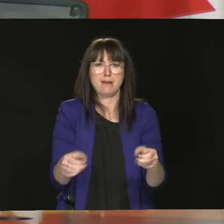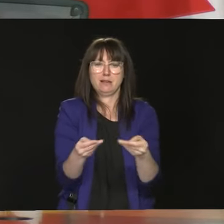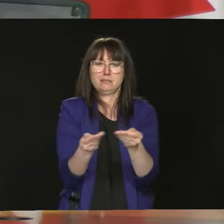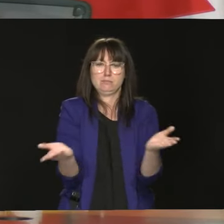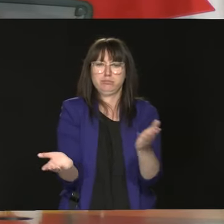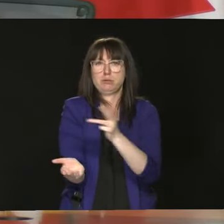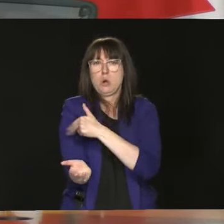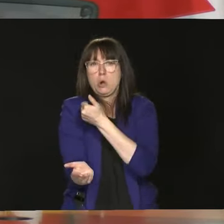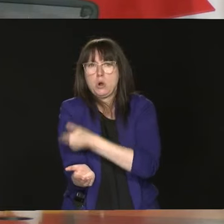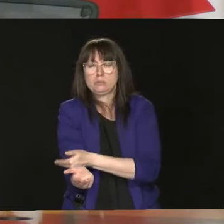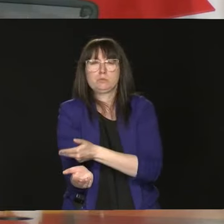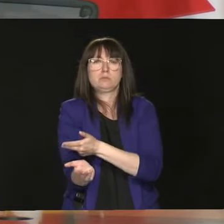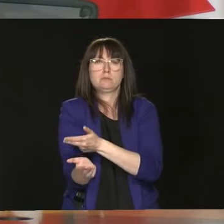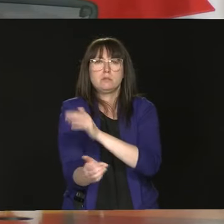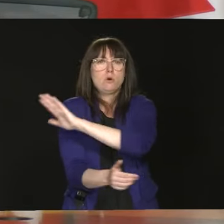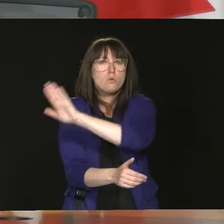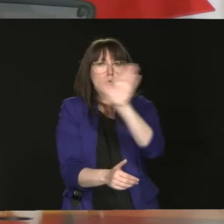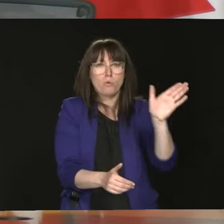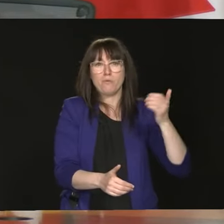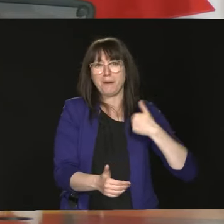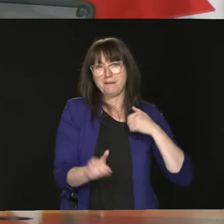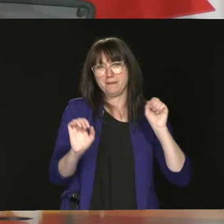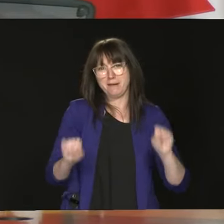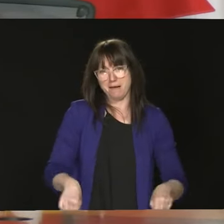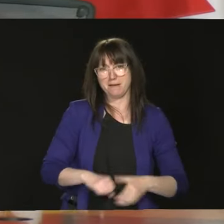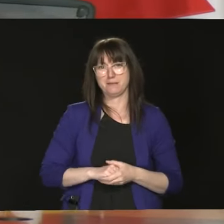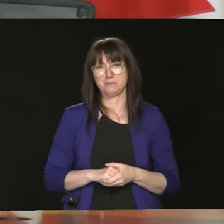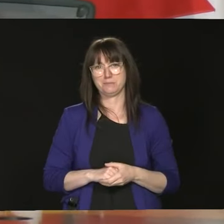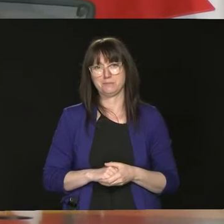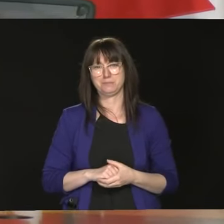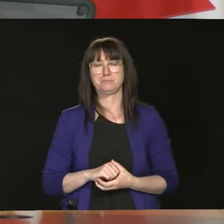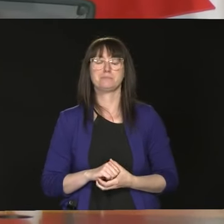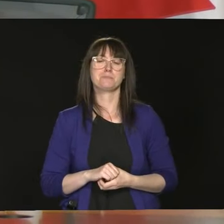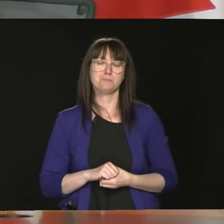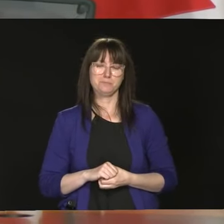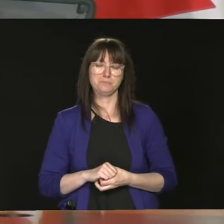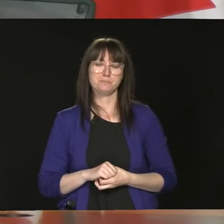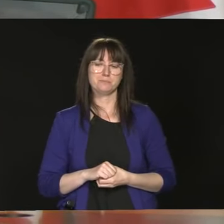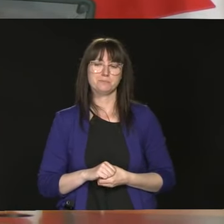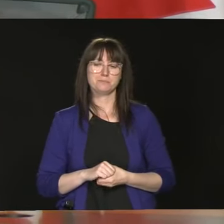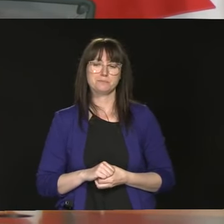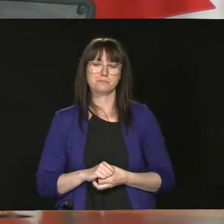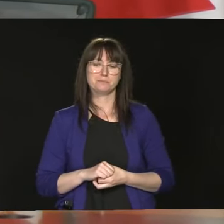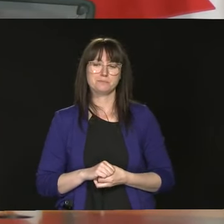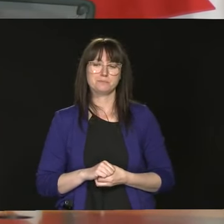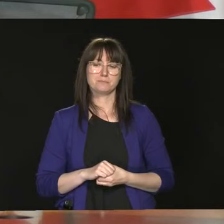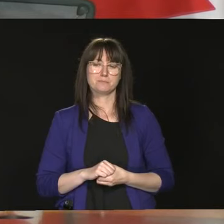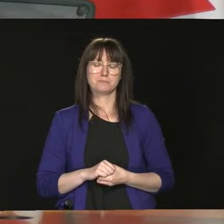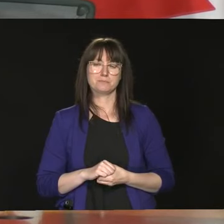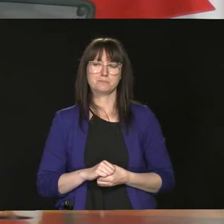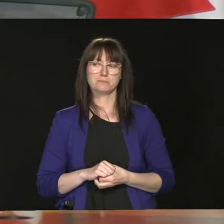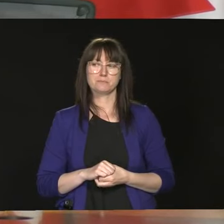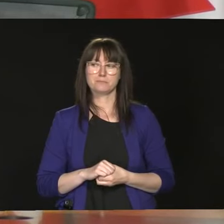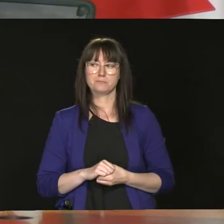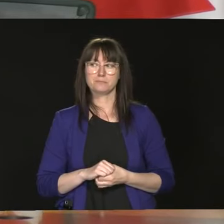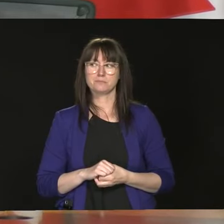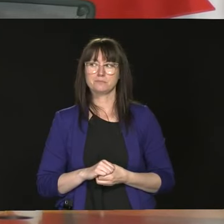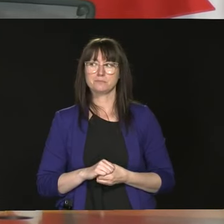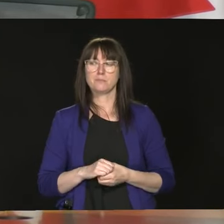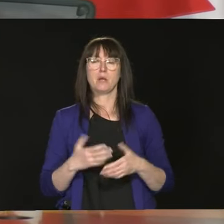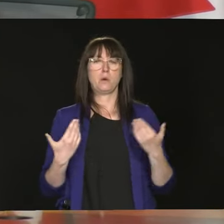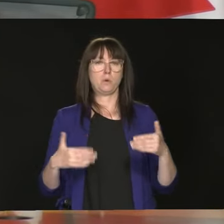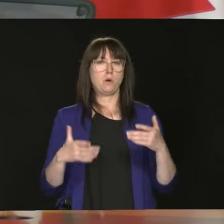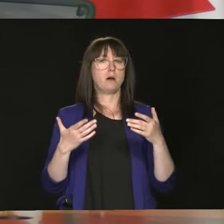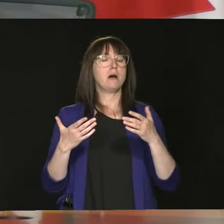the country. Je suis heureuse d'annoncer que Stryker, une entreprise dont le siège social